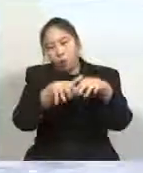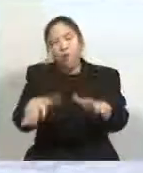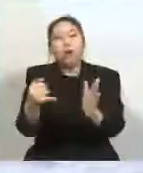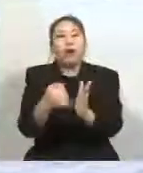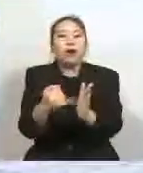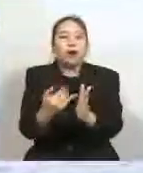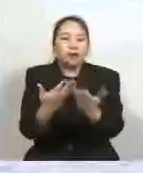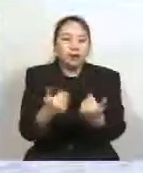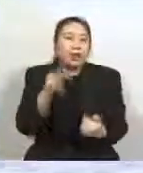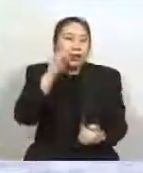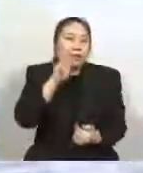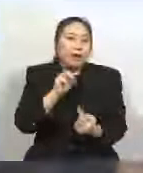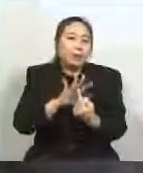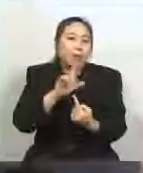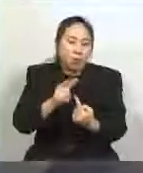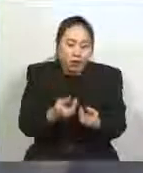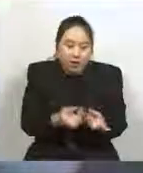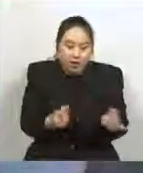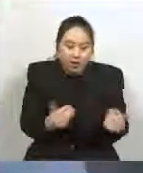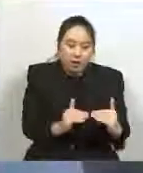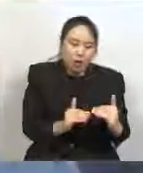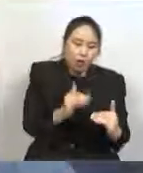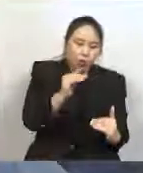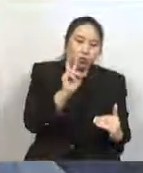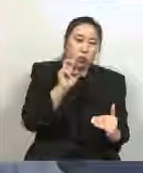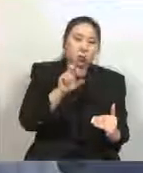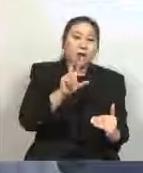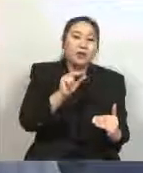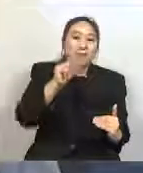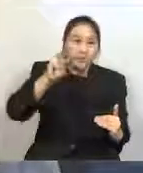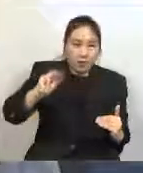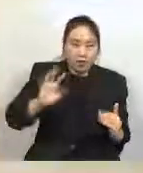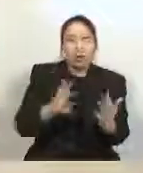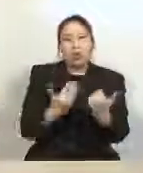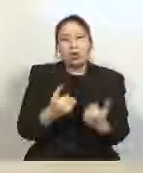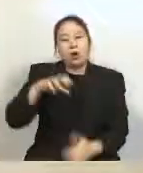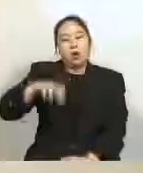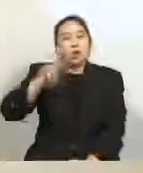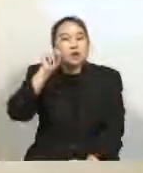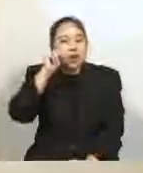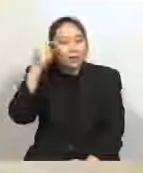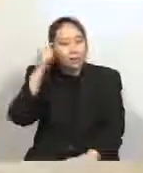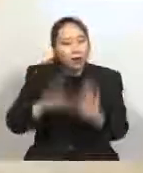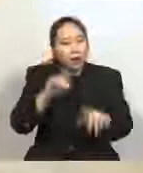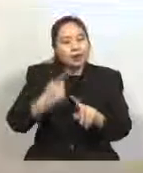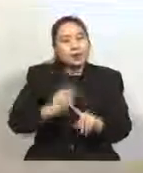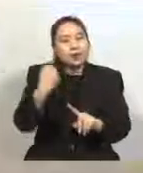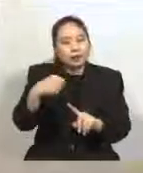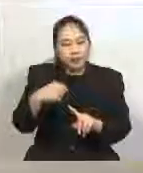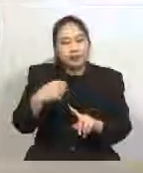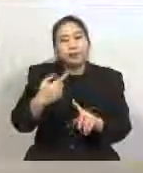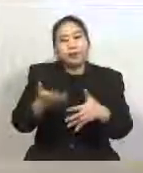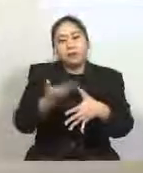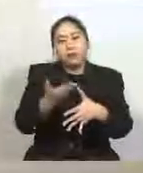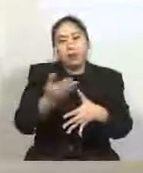น้ำมูลสูงกว่าตลิ่งประมาณ2เมตร30เซนติเมตรโดยทางกรมชลประทานก็คาดการณ์ว่าประมาณต้นเดือนตุลาคมระดับน้